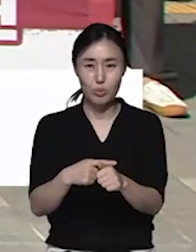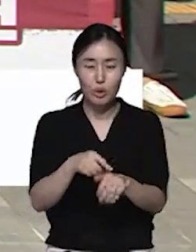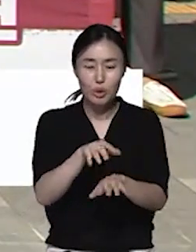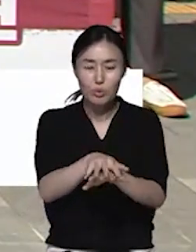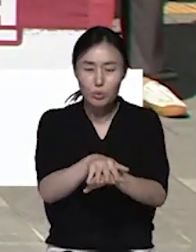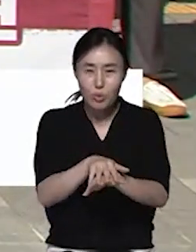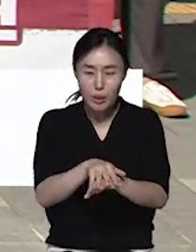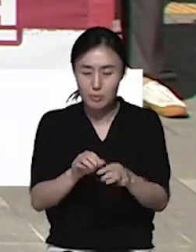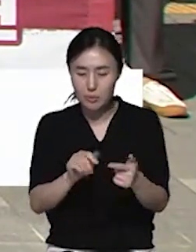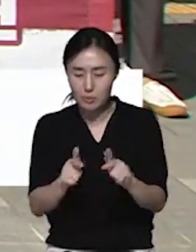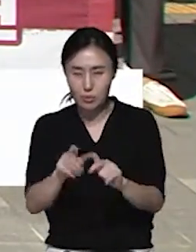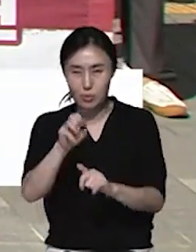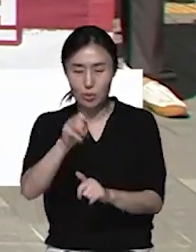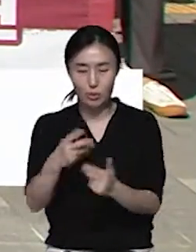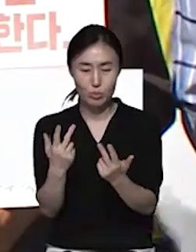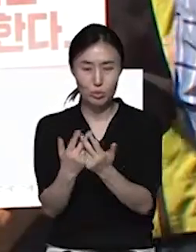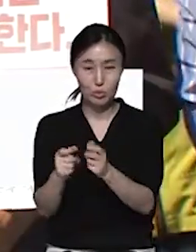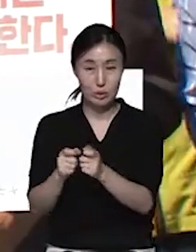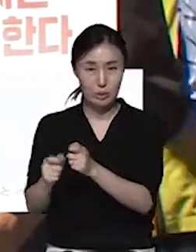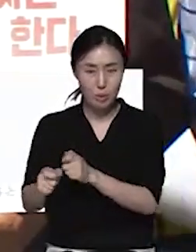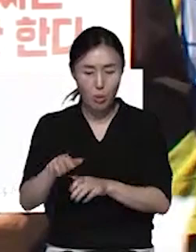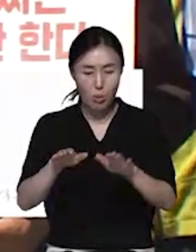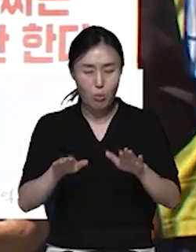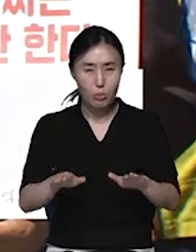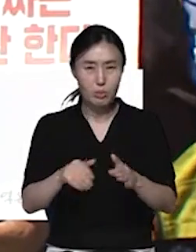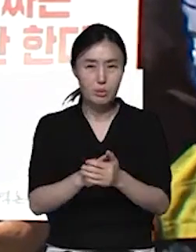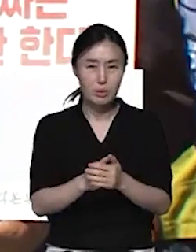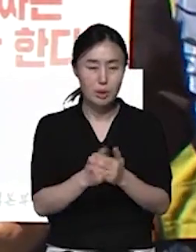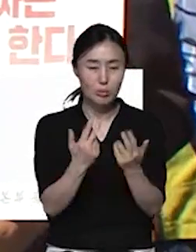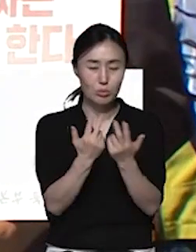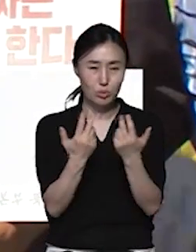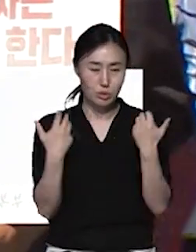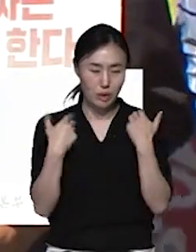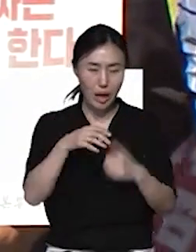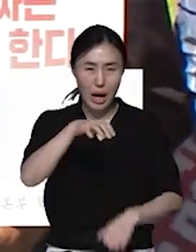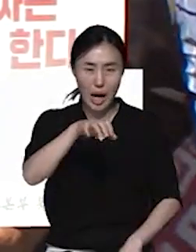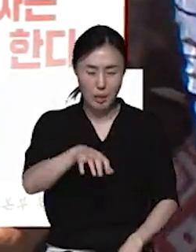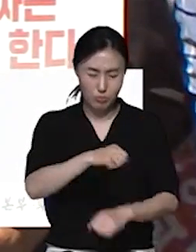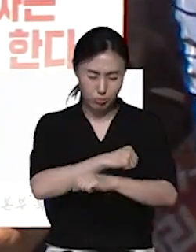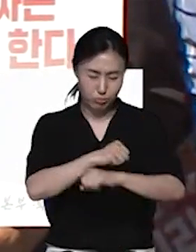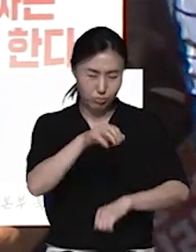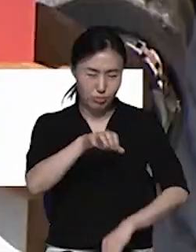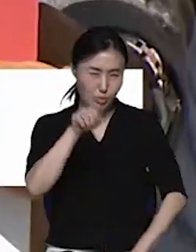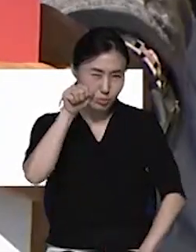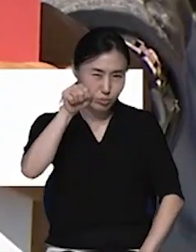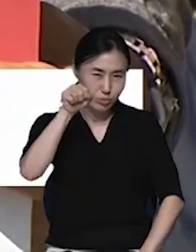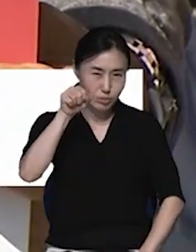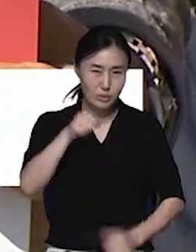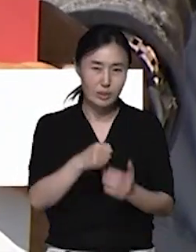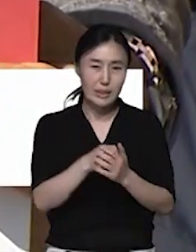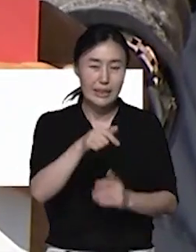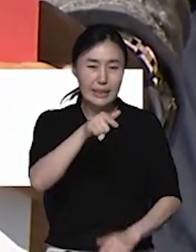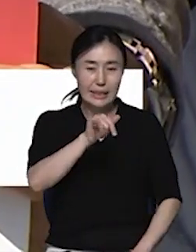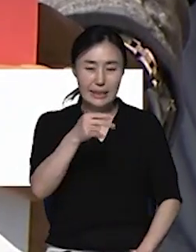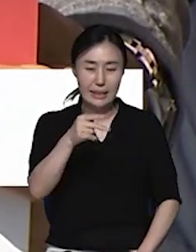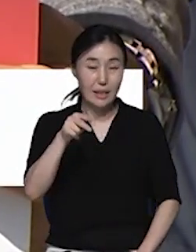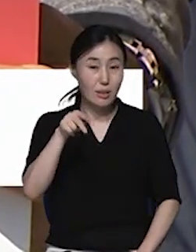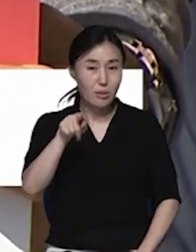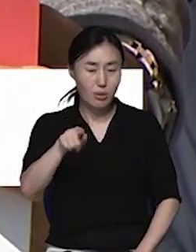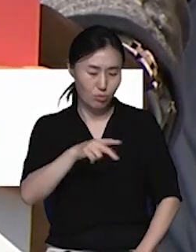노동조합 광주지역본부 북구지부는 오늘 광주 북구청 앞 광장에서 집회를 열고 기대서 의원에 대해